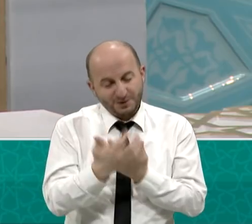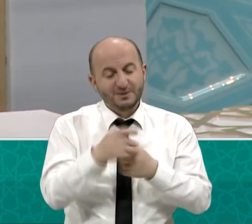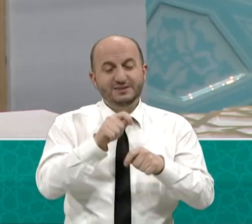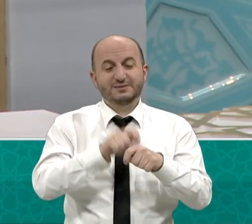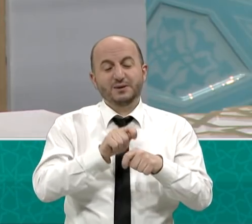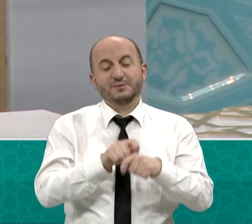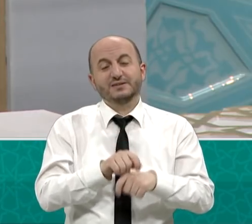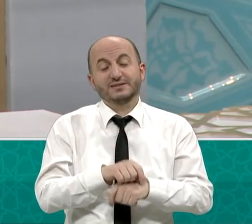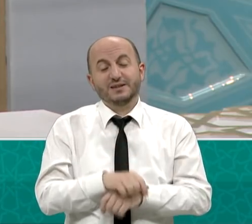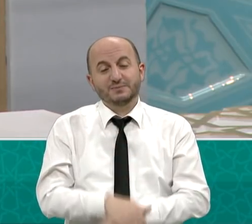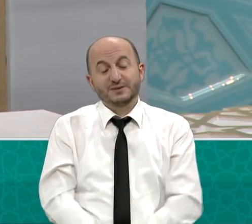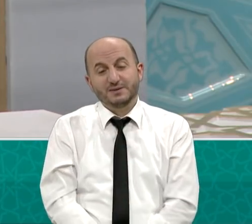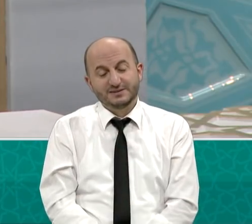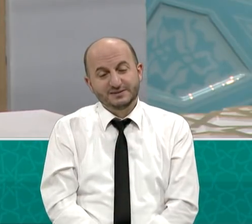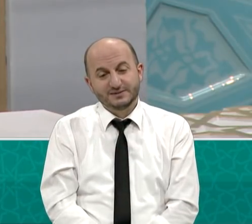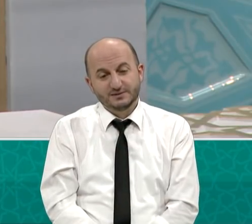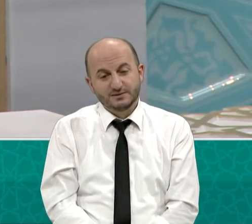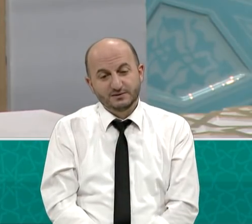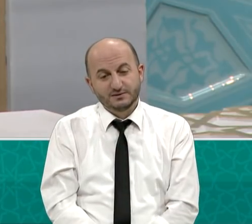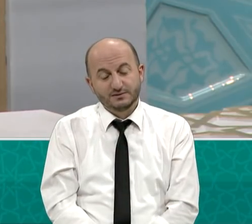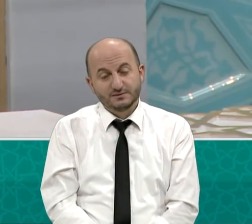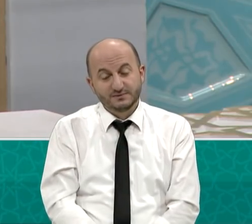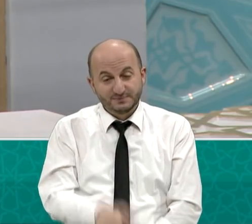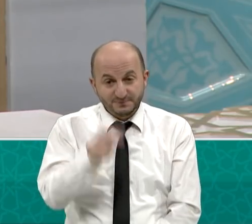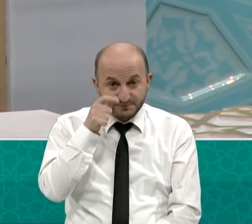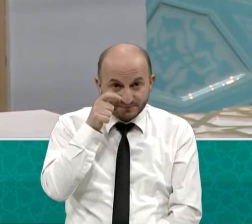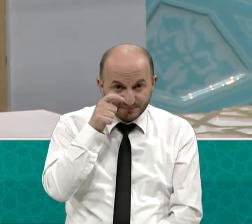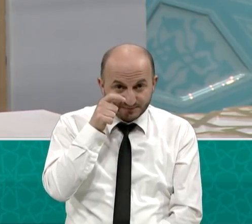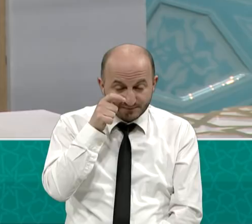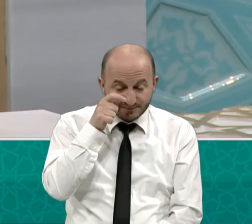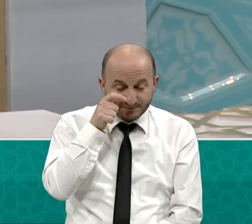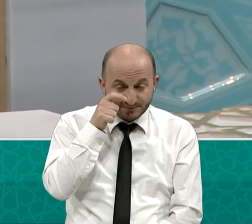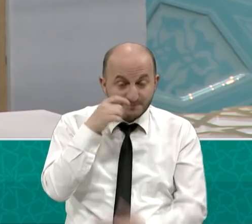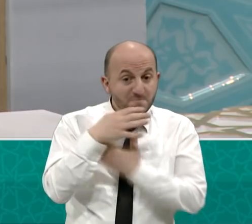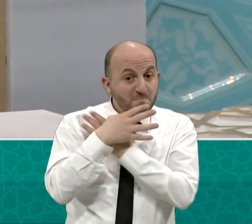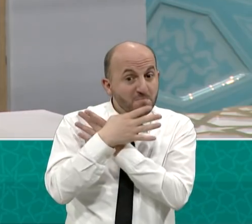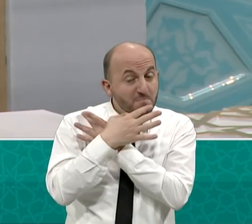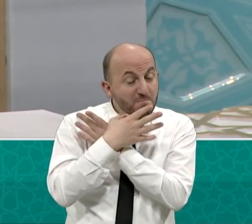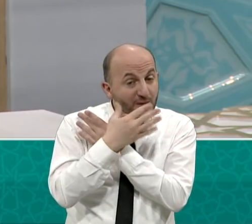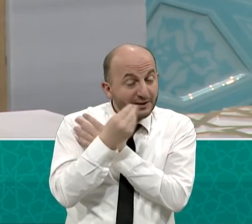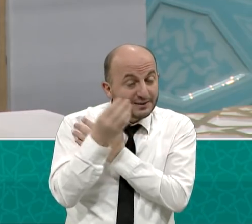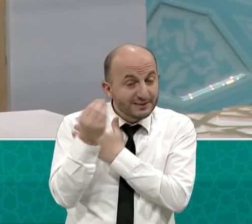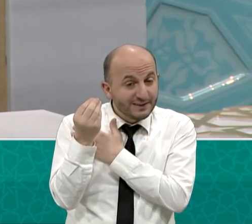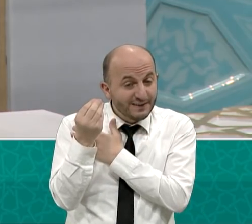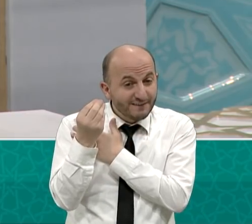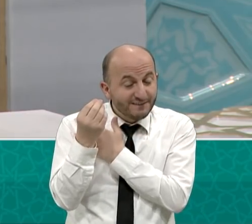muamele etmişsin demektir. Dikkat buyurun, arşı taşıyan melekler, dualarına